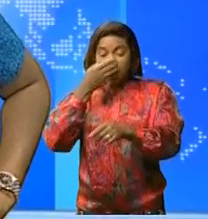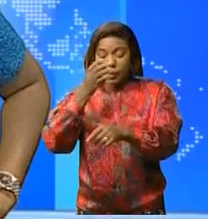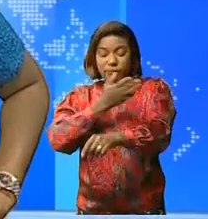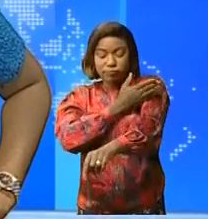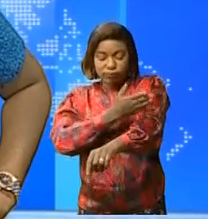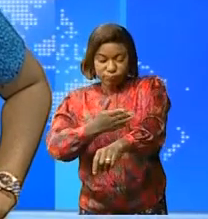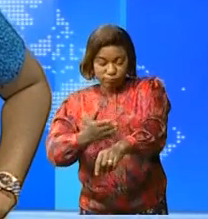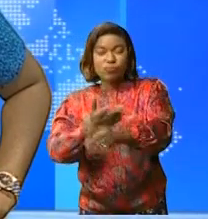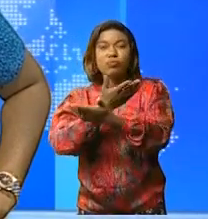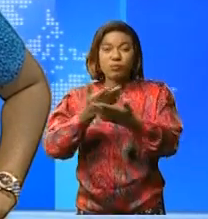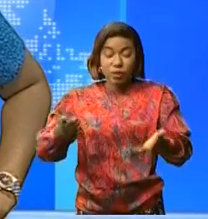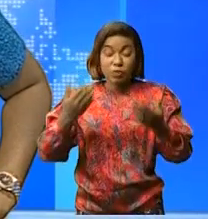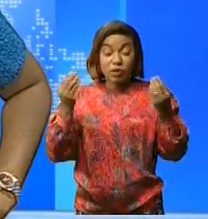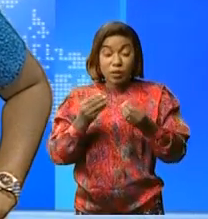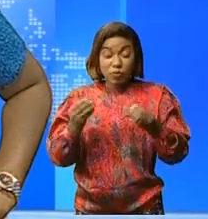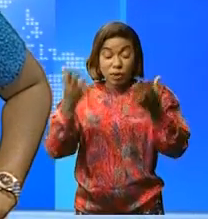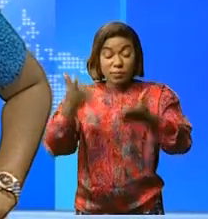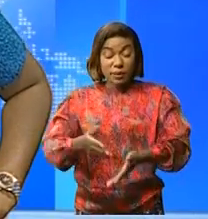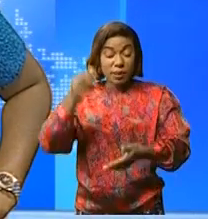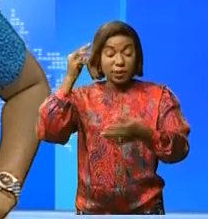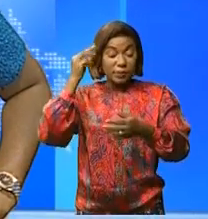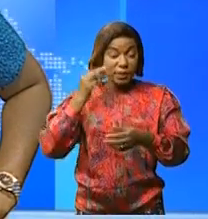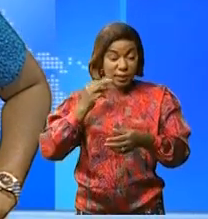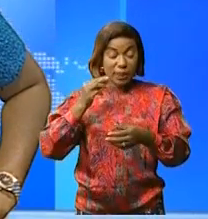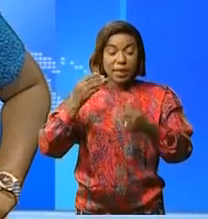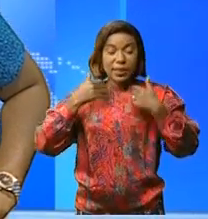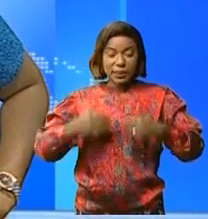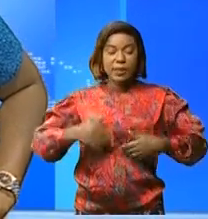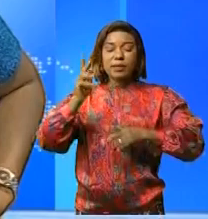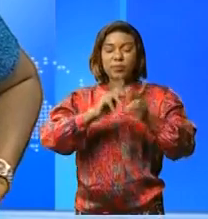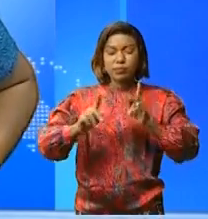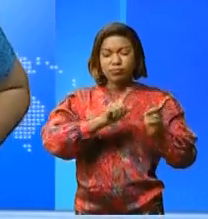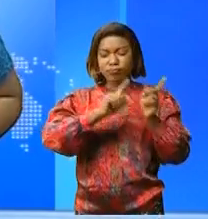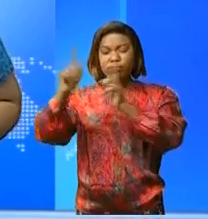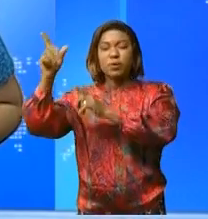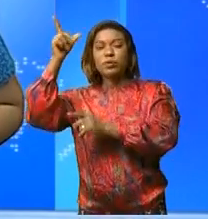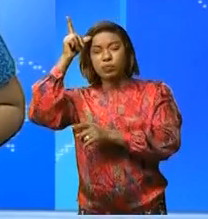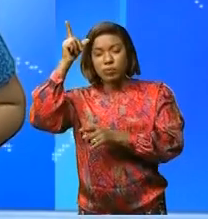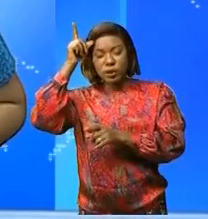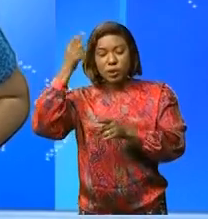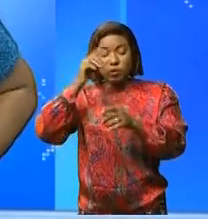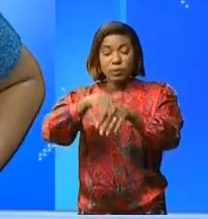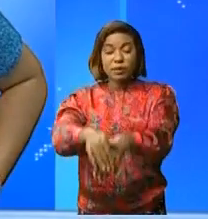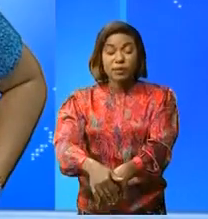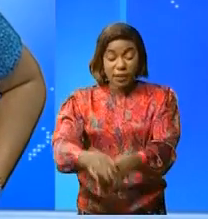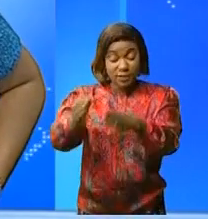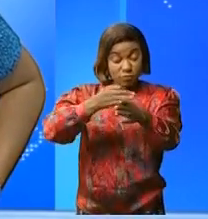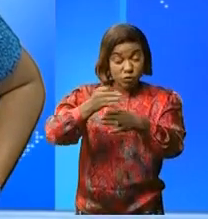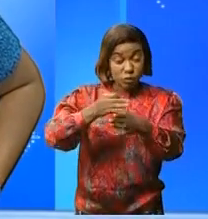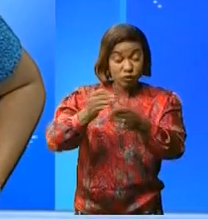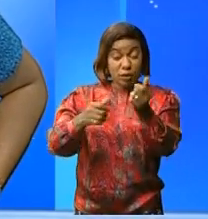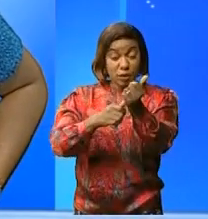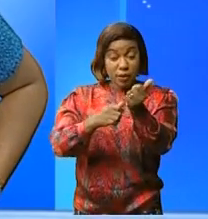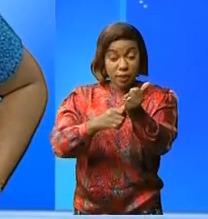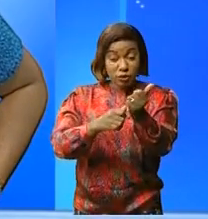présence du ministre de la Santé publique Jean-Jacques Mbungani à Lubumbashi pour participer à l'atelier de formation du